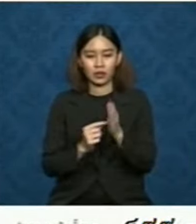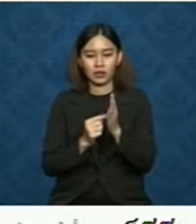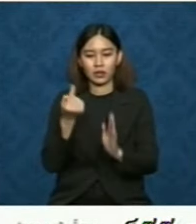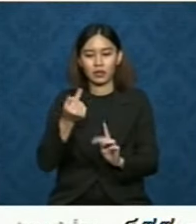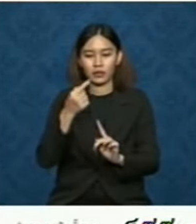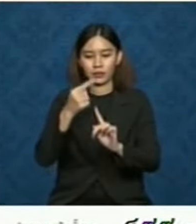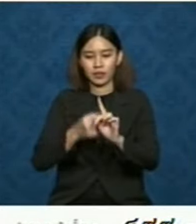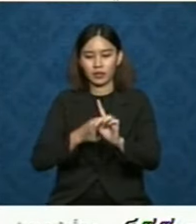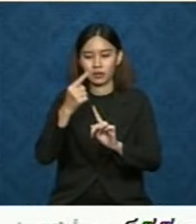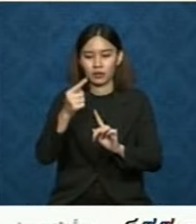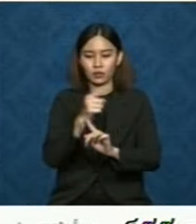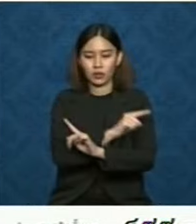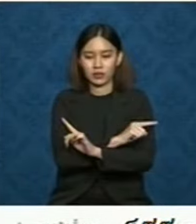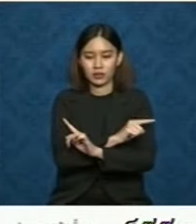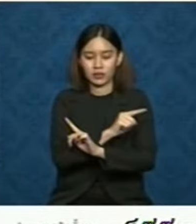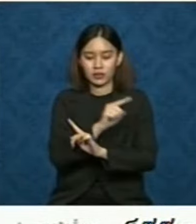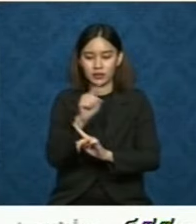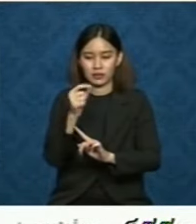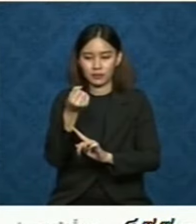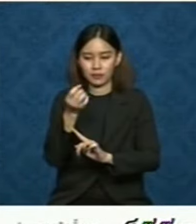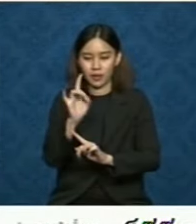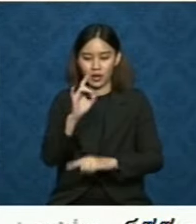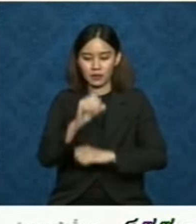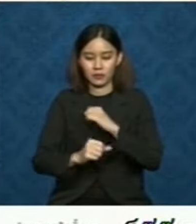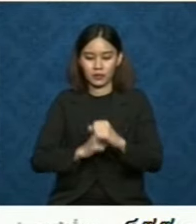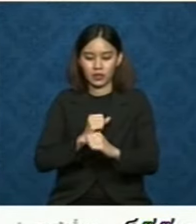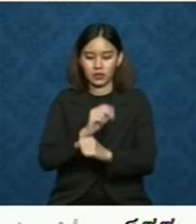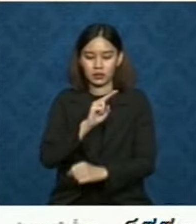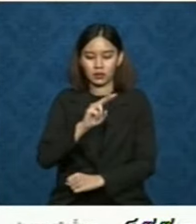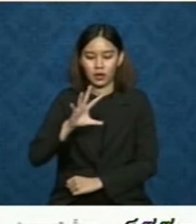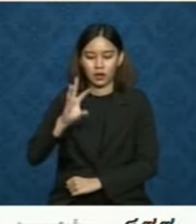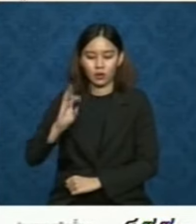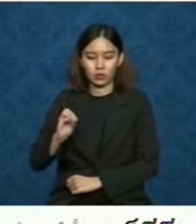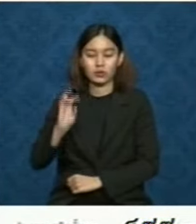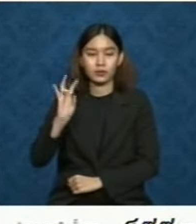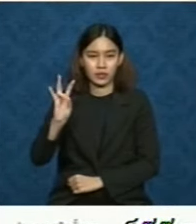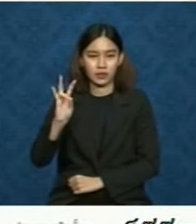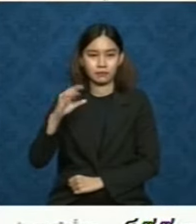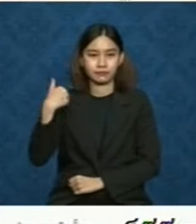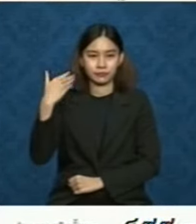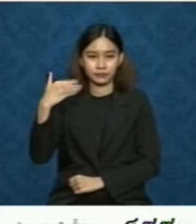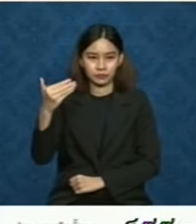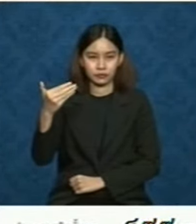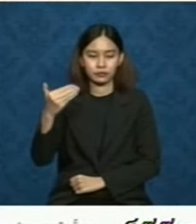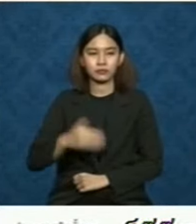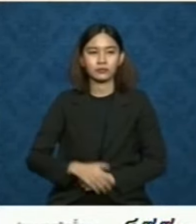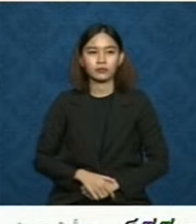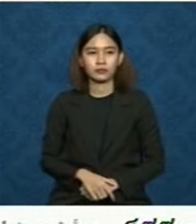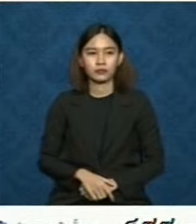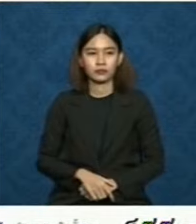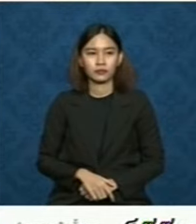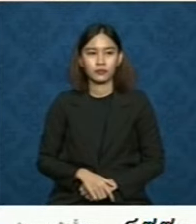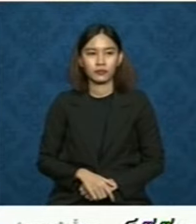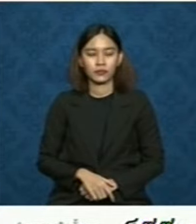แต่วันที่ 18มกราคม2567เป็นต้นไปนะ